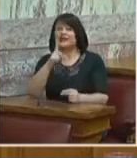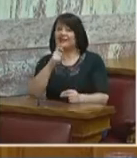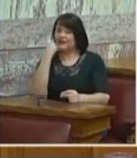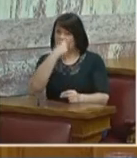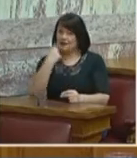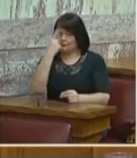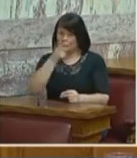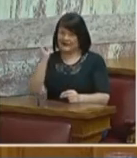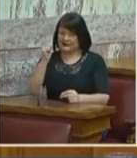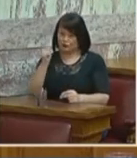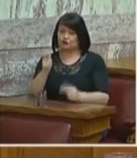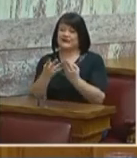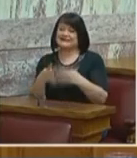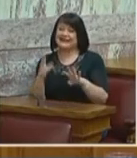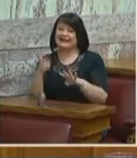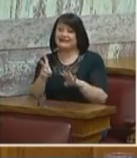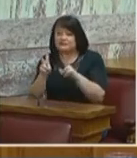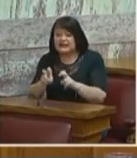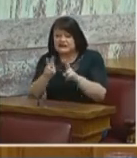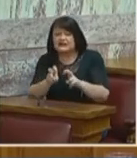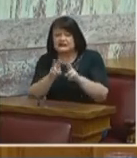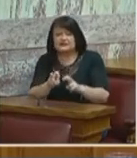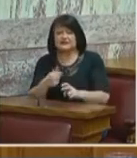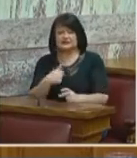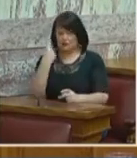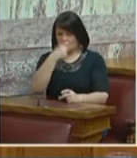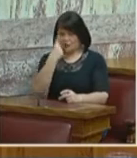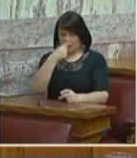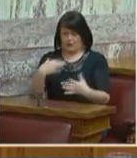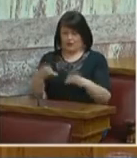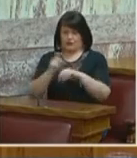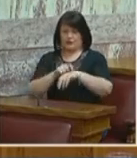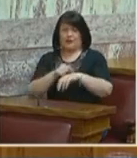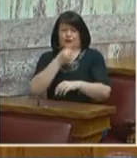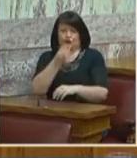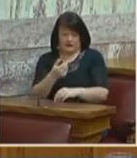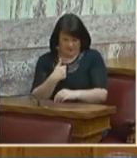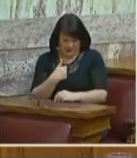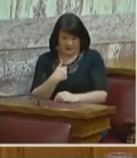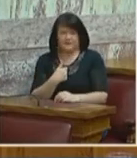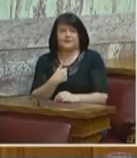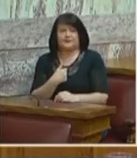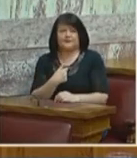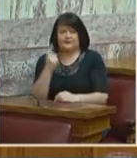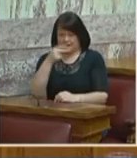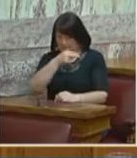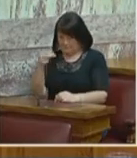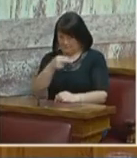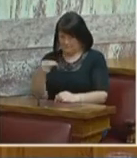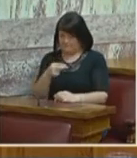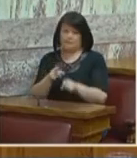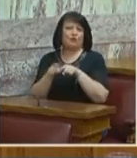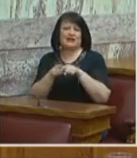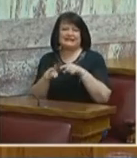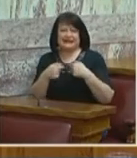τους. Προσωπικά, από την πρώτη στιγμή και αφού διάβασα τη μία και μόνη παράγραφο η οποία με αφορά στη